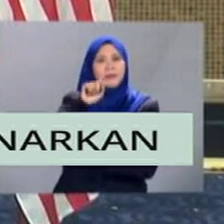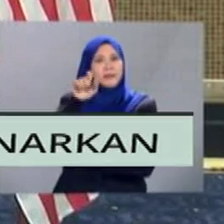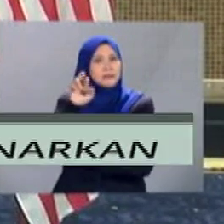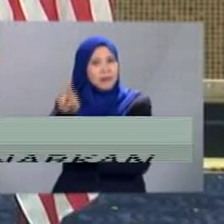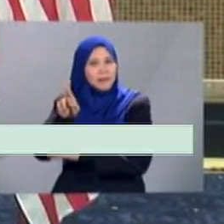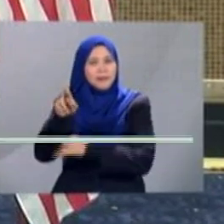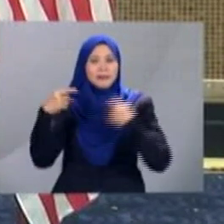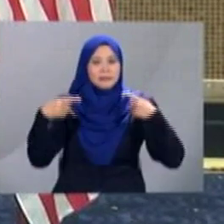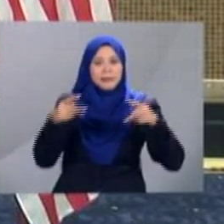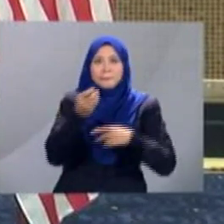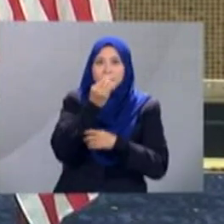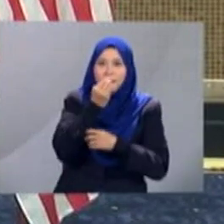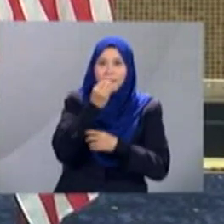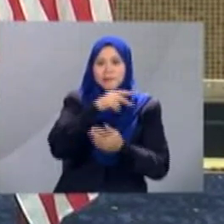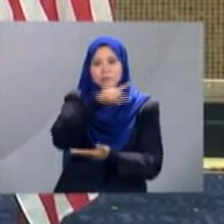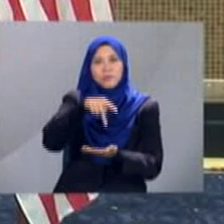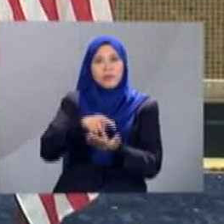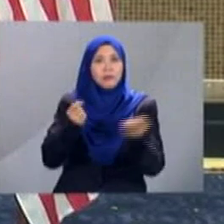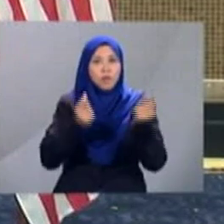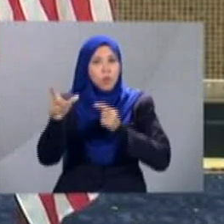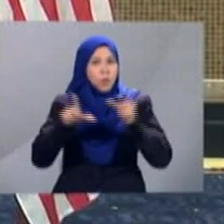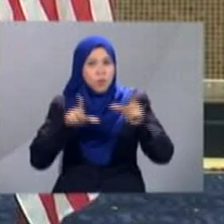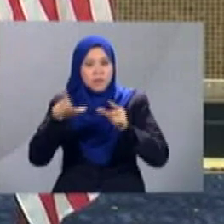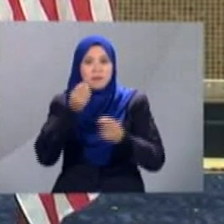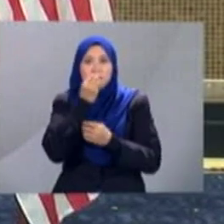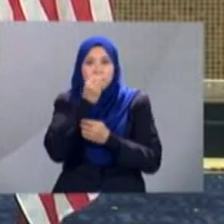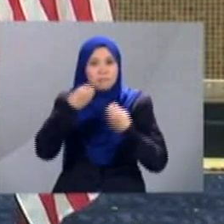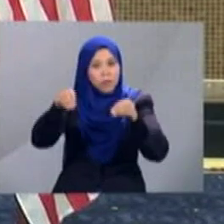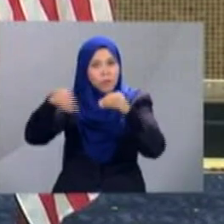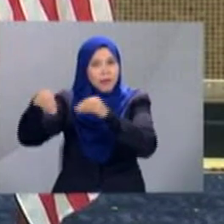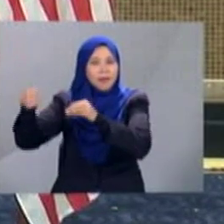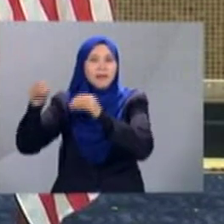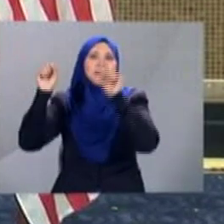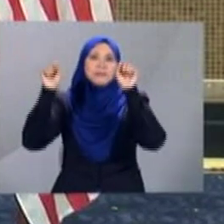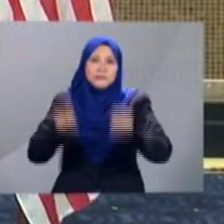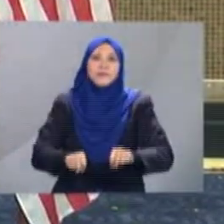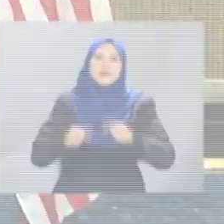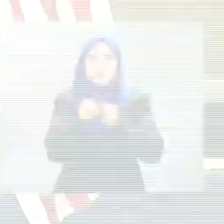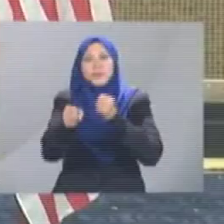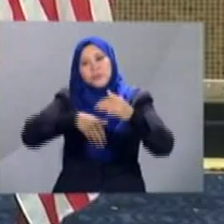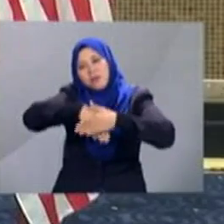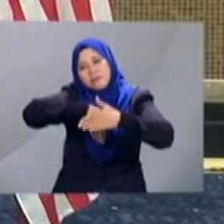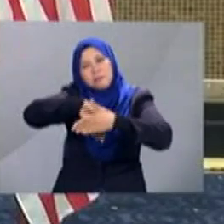medan selera, pusat penjaja, food truck dan gerai makan juga akan dibenarkan.